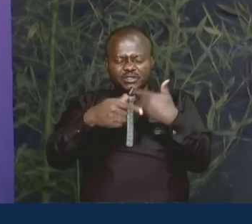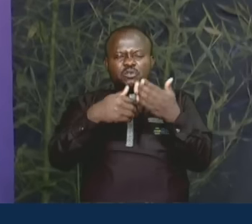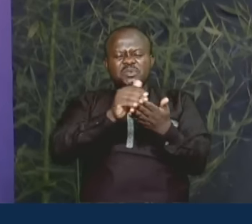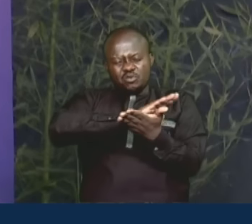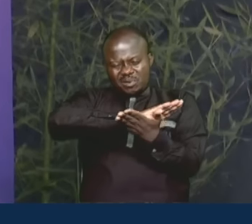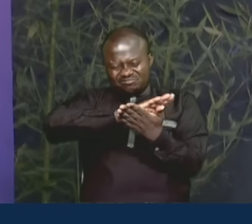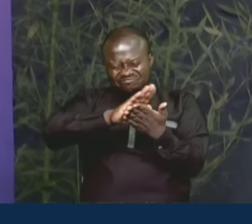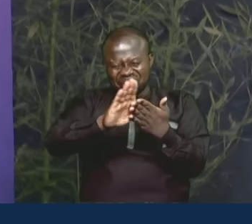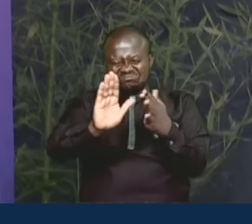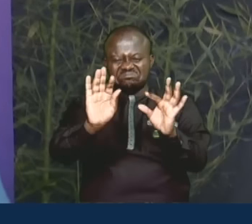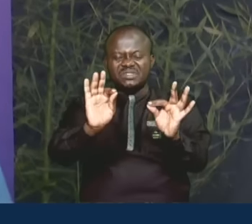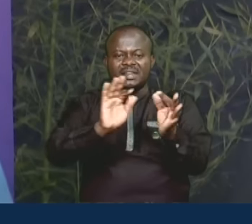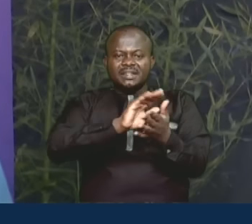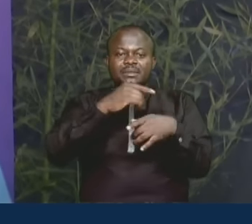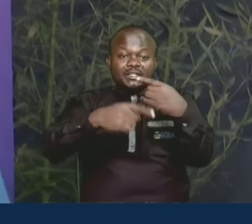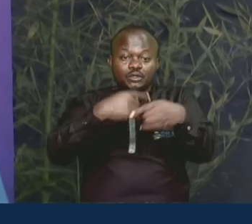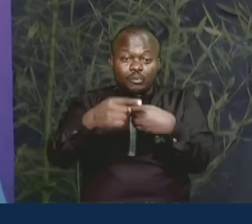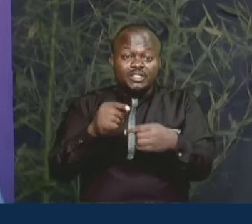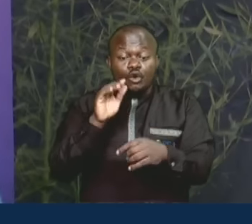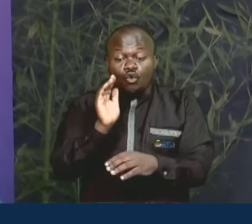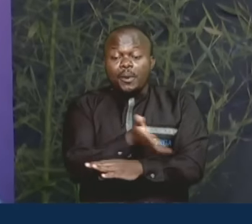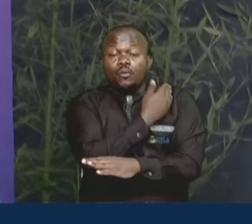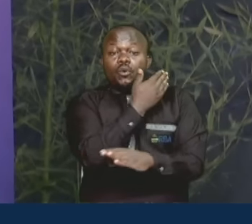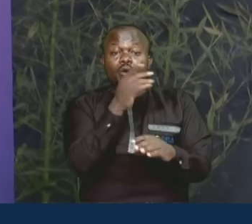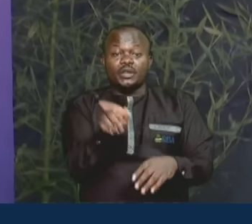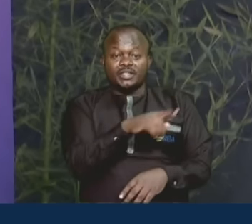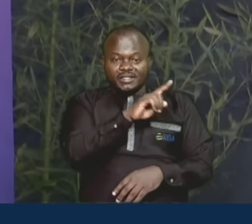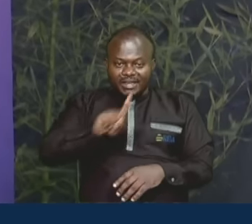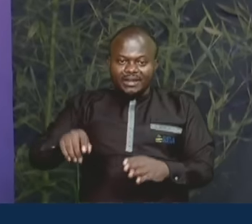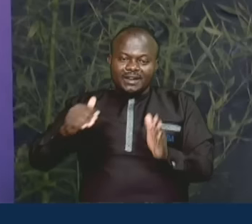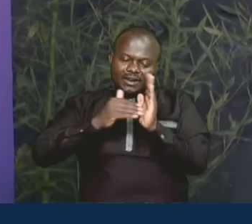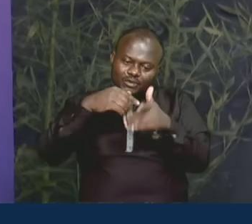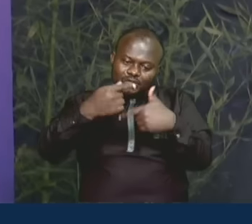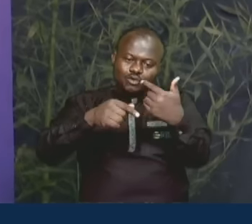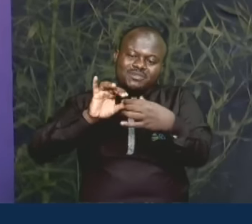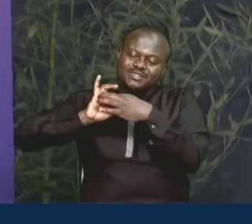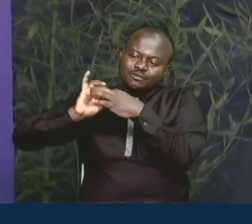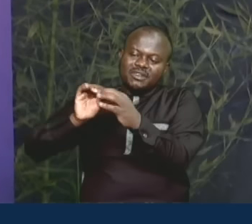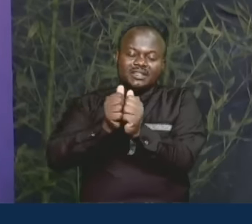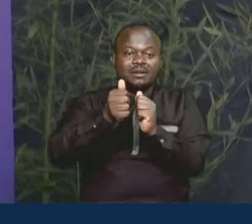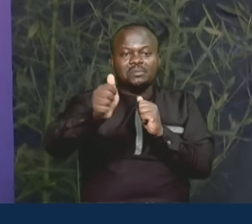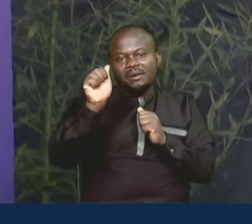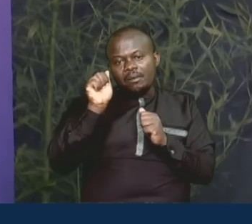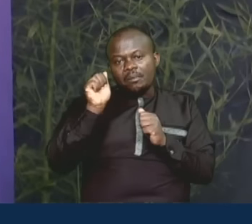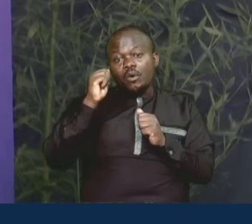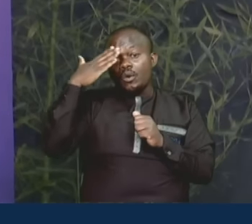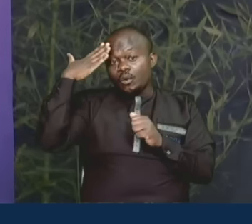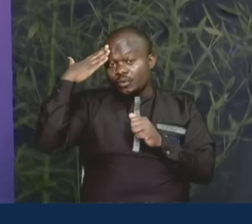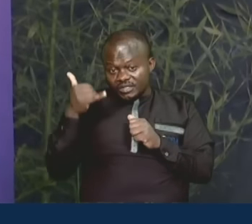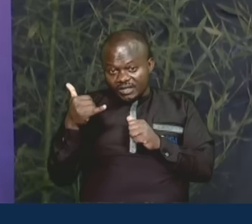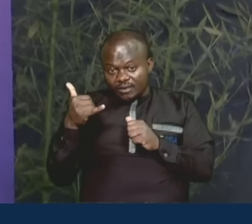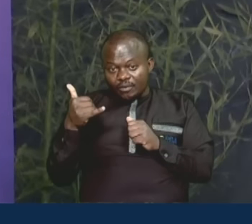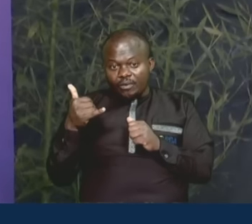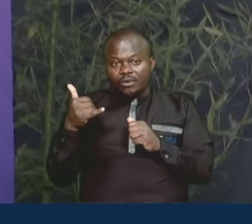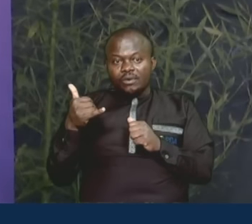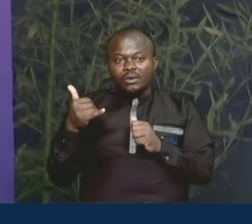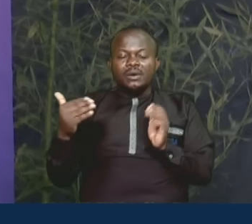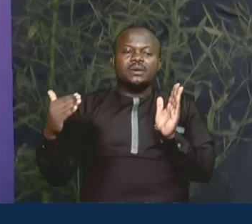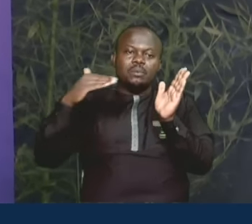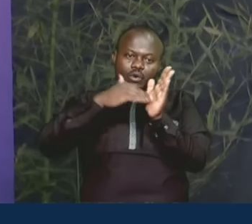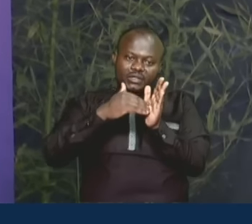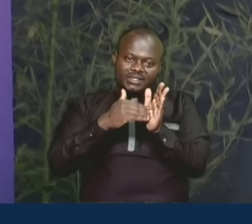kubatagatifuza kikaba gikomeje kubavanaho icyaha kikaba gikomeje gufatanya nabo kugira ngo